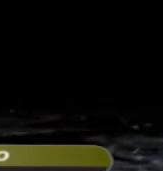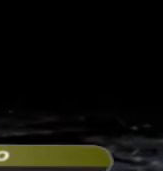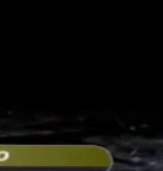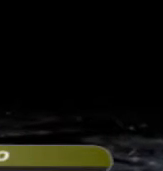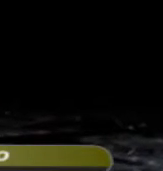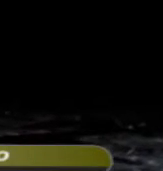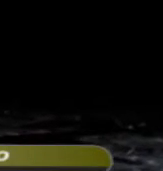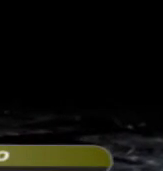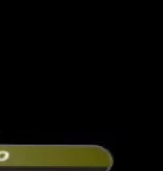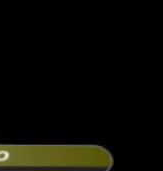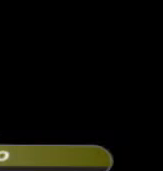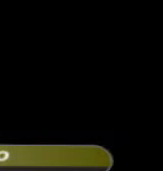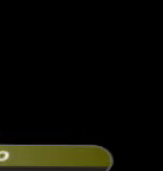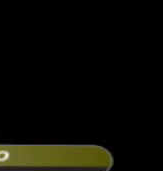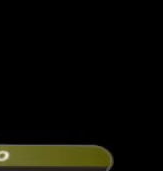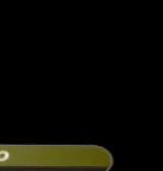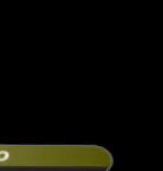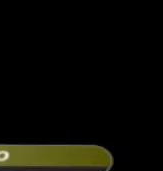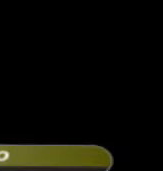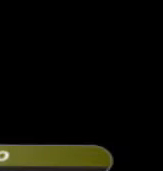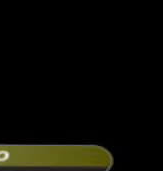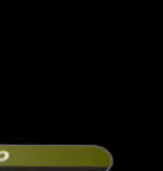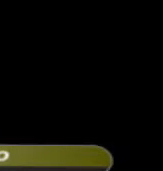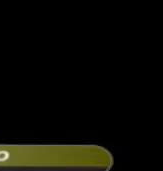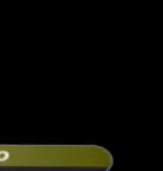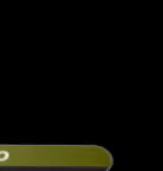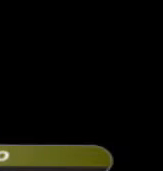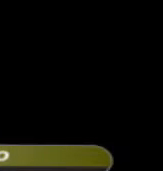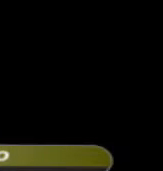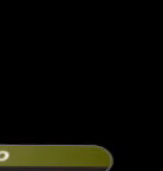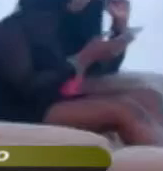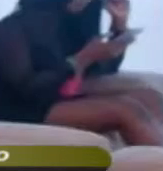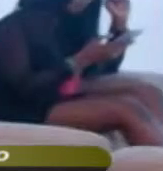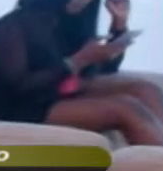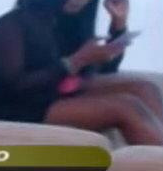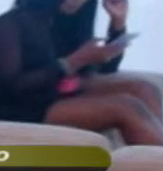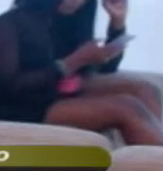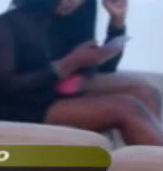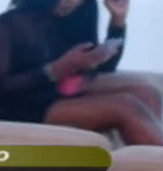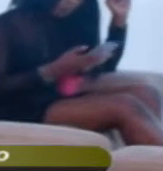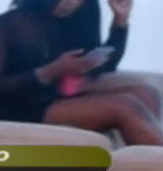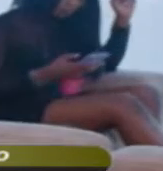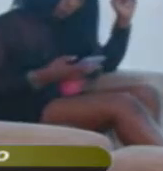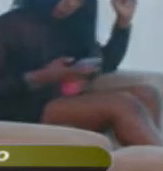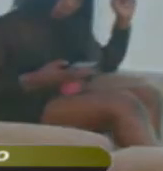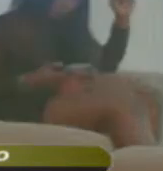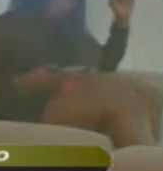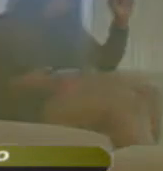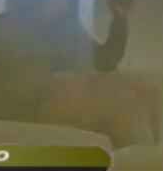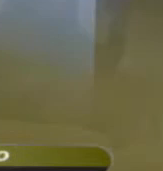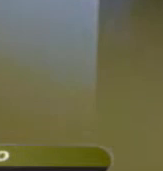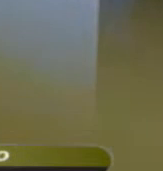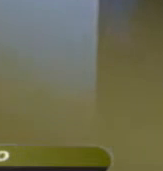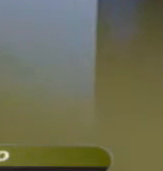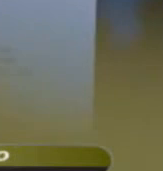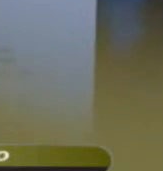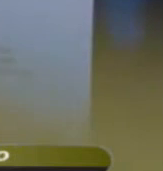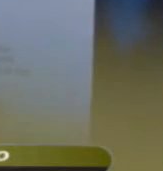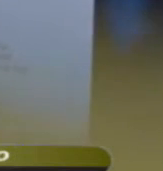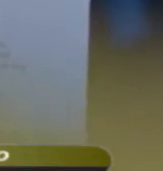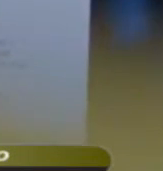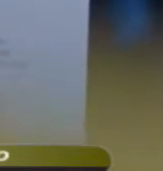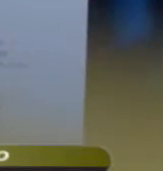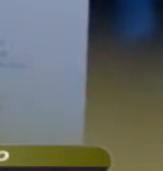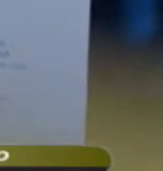ukaona sitegeki, ukanisingizia. Ni kama ulisubiri nifeli